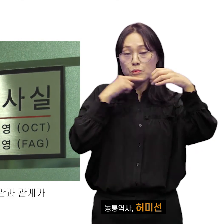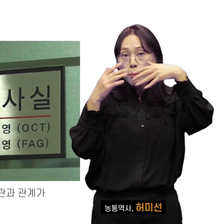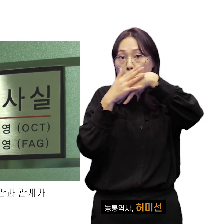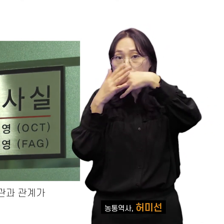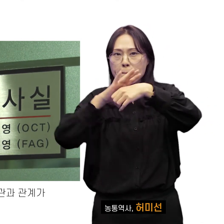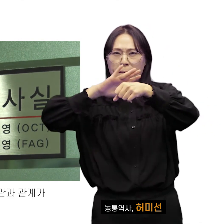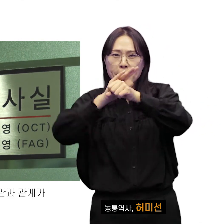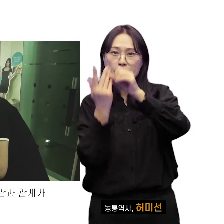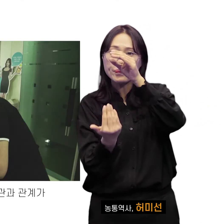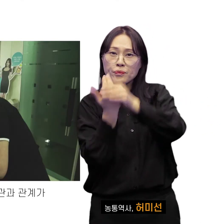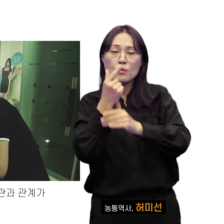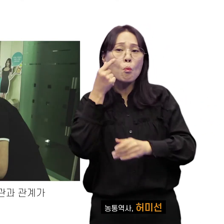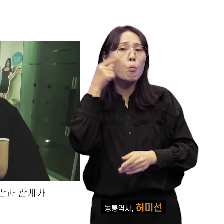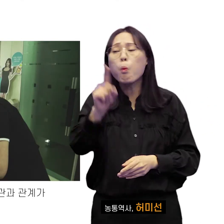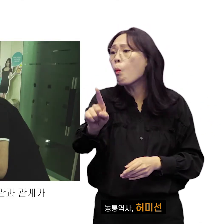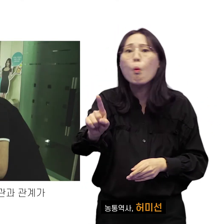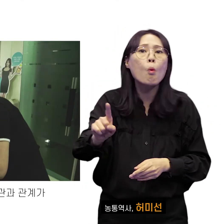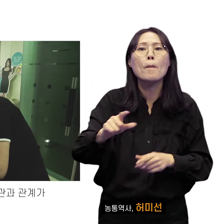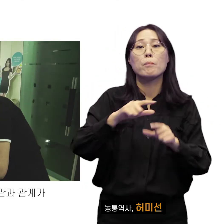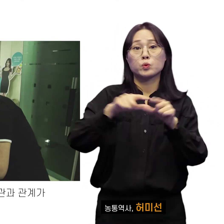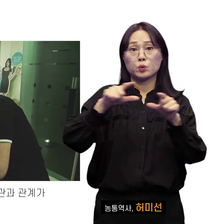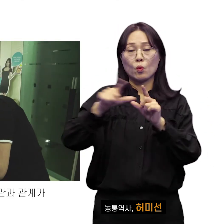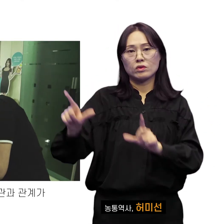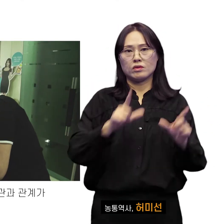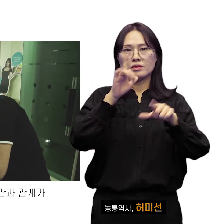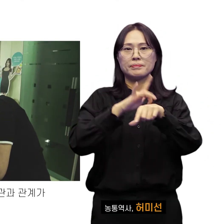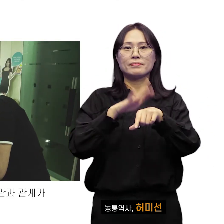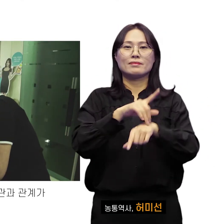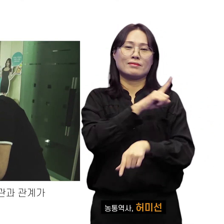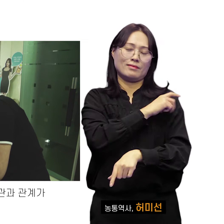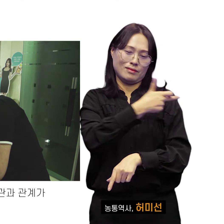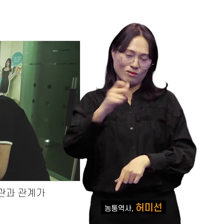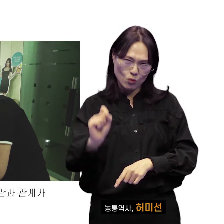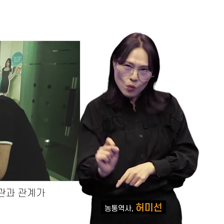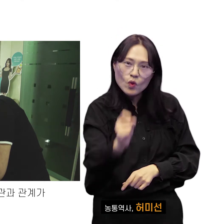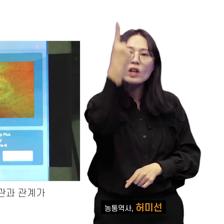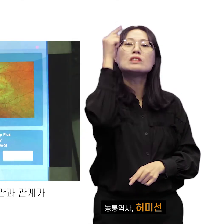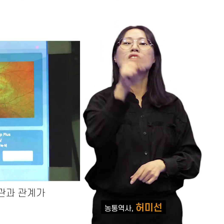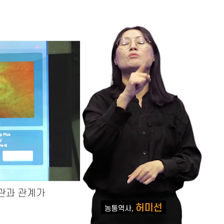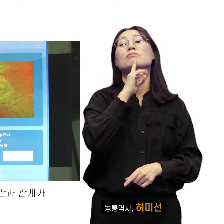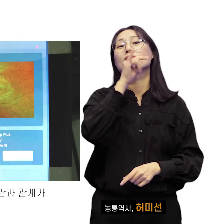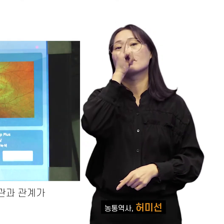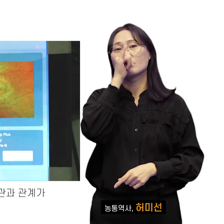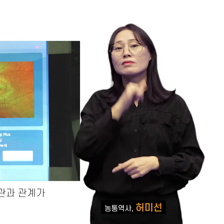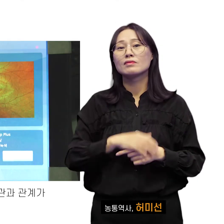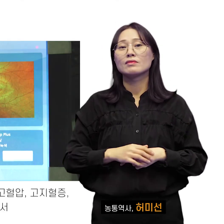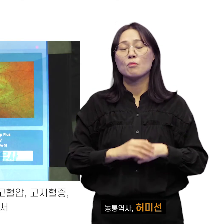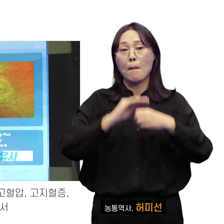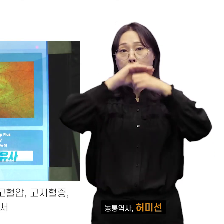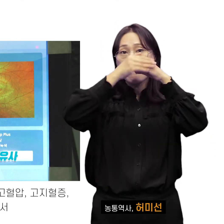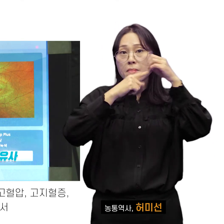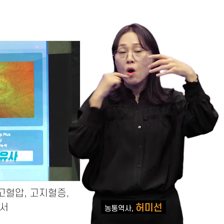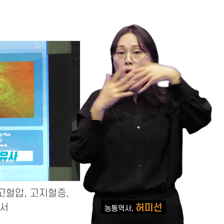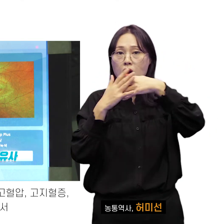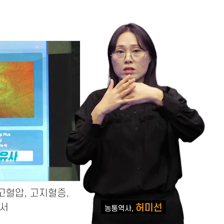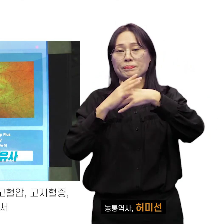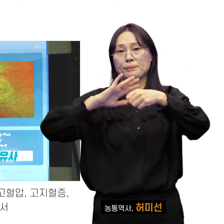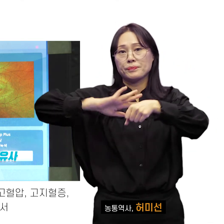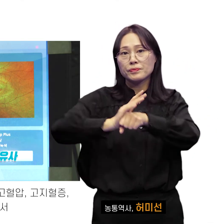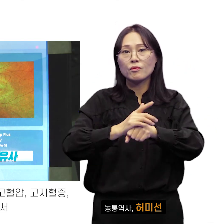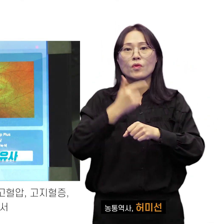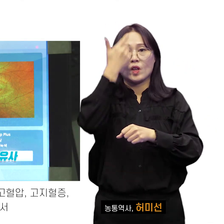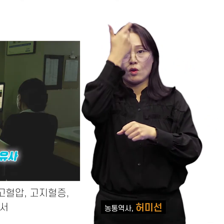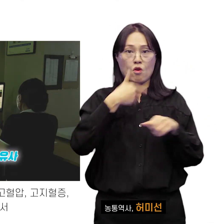망막 혈관 폐쇄의 발생은 평소 생활 습관과 관계가 깊은 것으로 알려졌습니다. 망막 혈관